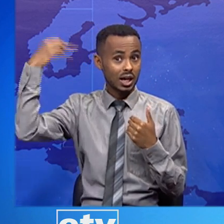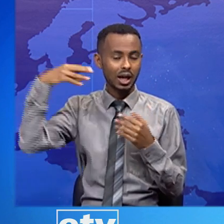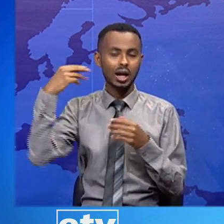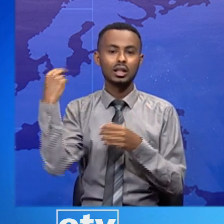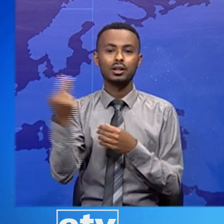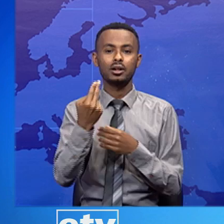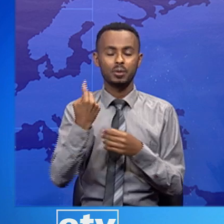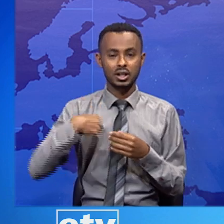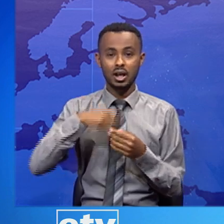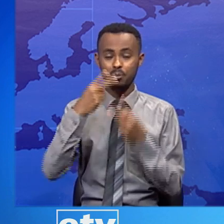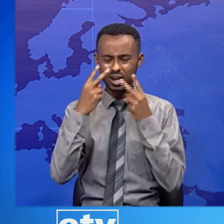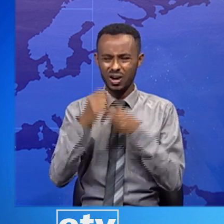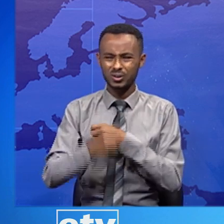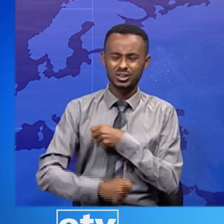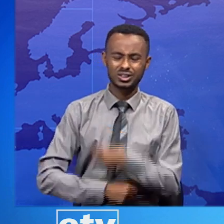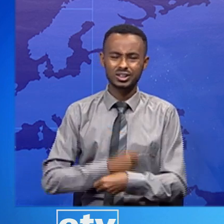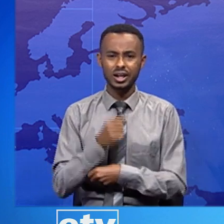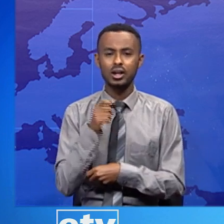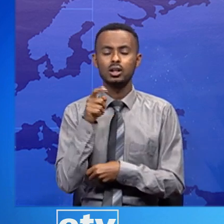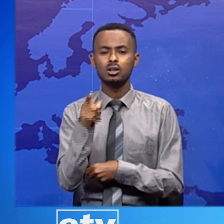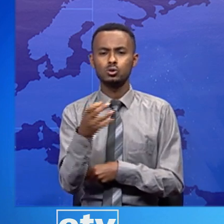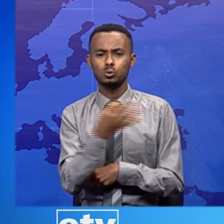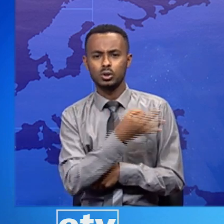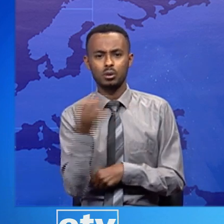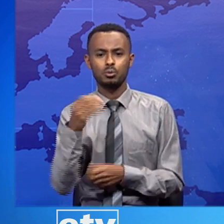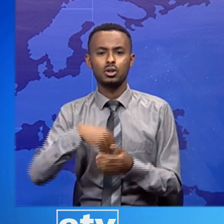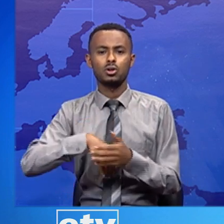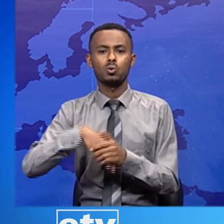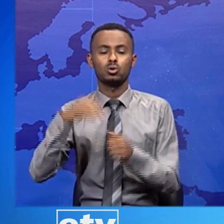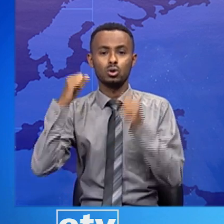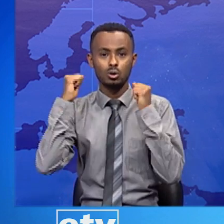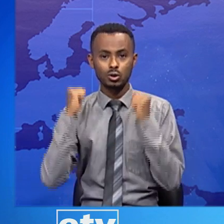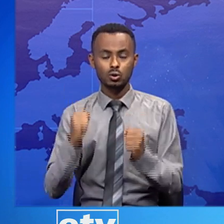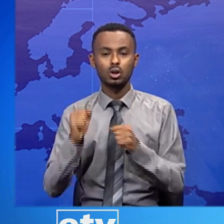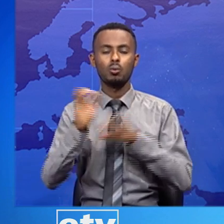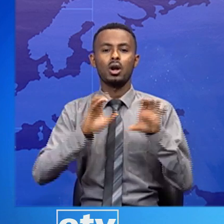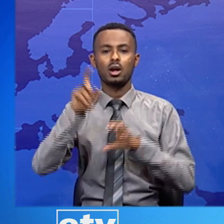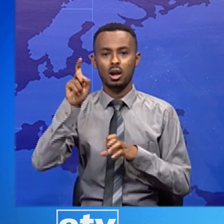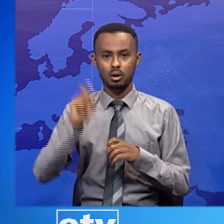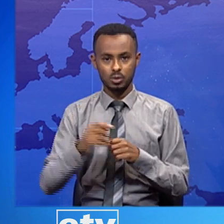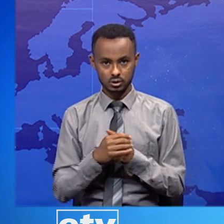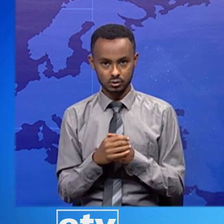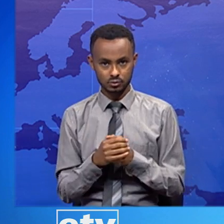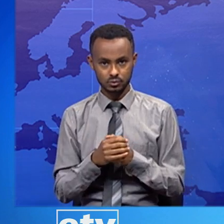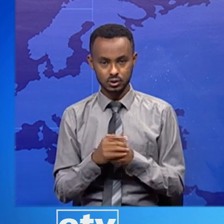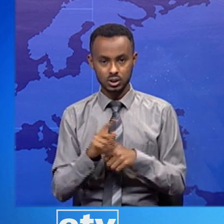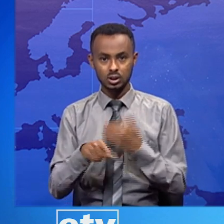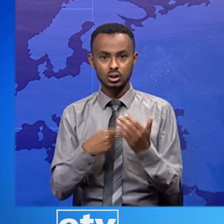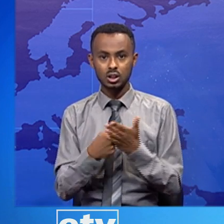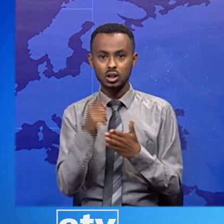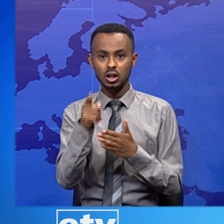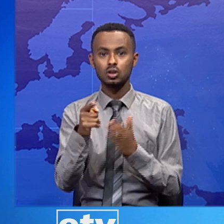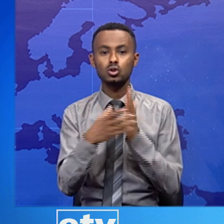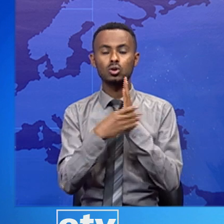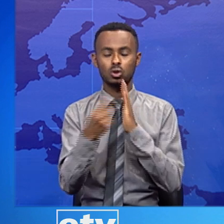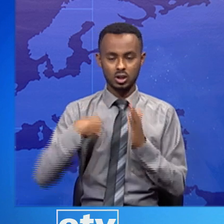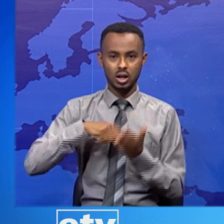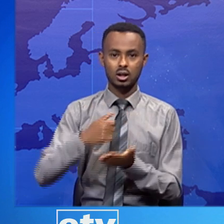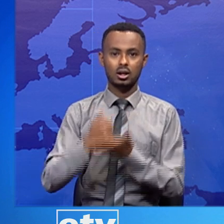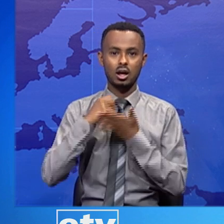እኛ ምናየው ስቃይ እነሱ በደንብ እንዲወሱ በጭቦታቸው ማድረጋቸው ስለዚህ እነሱ ኩሎትኛ